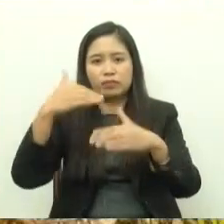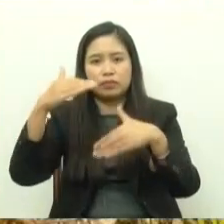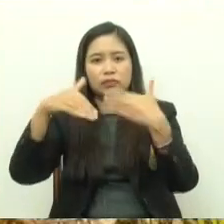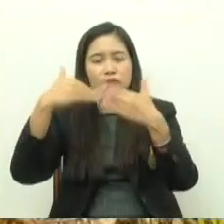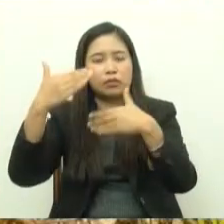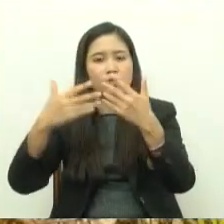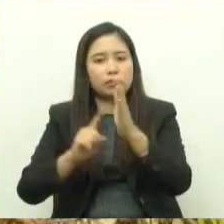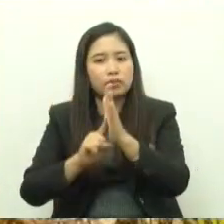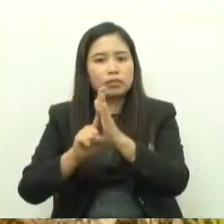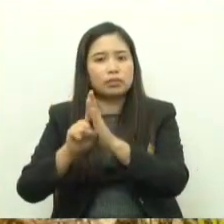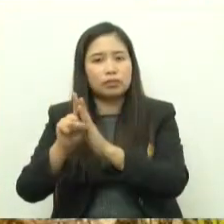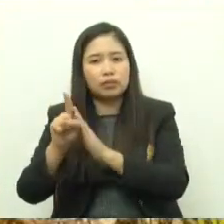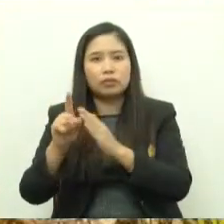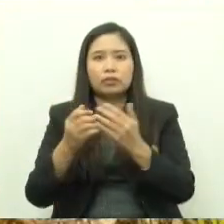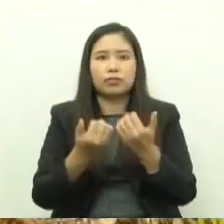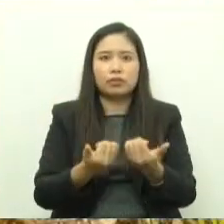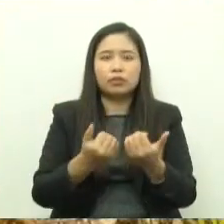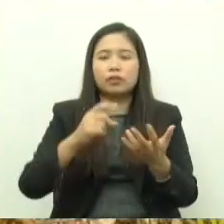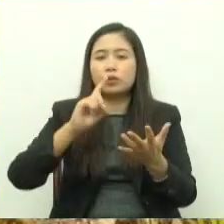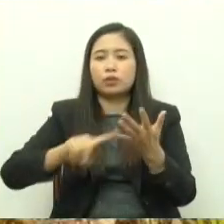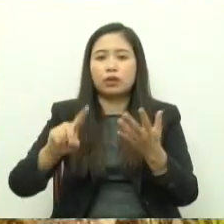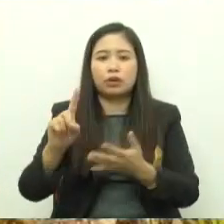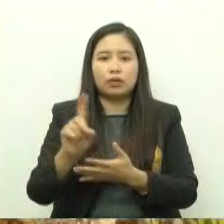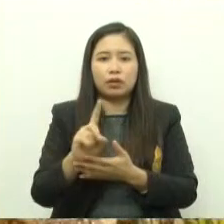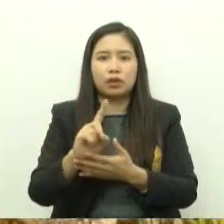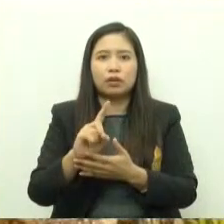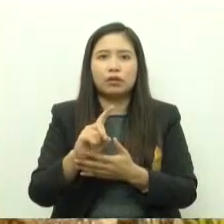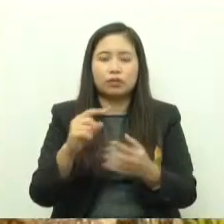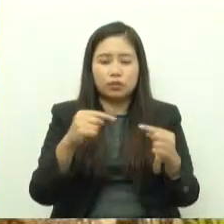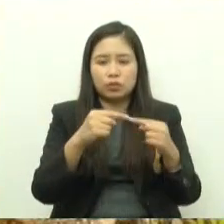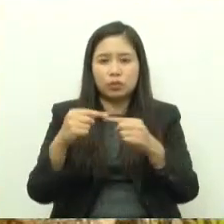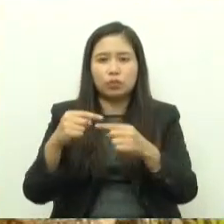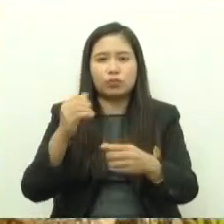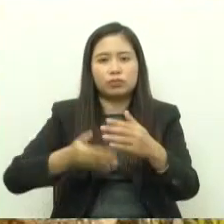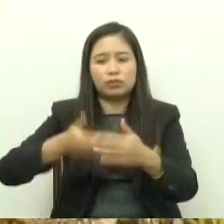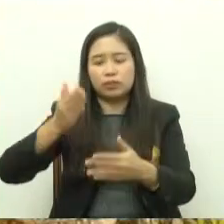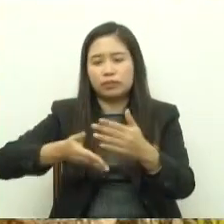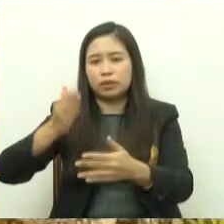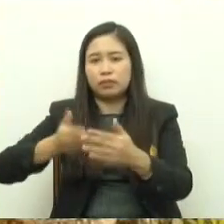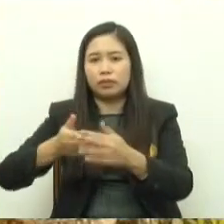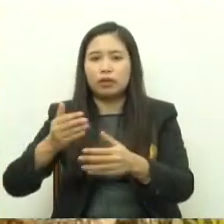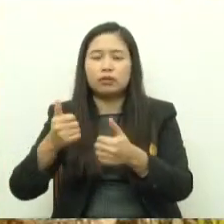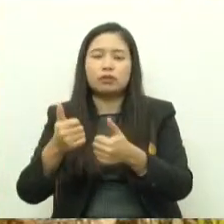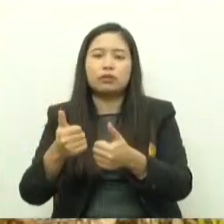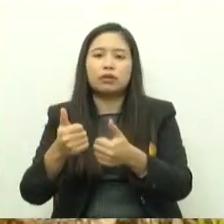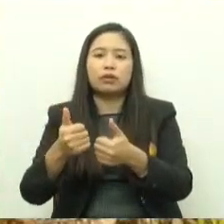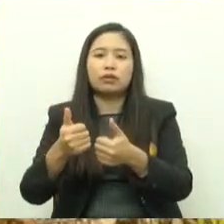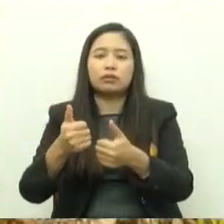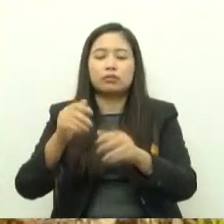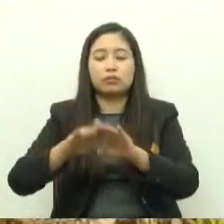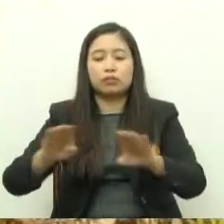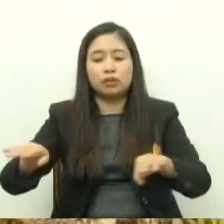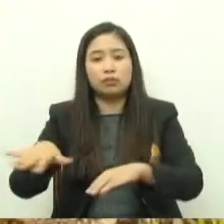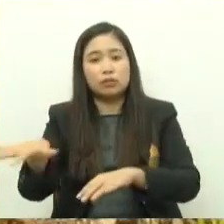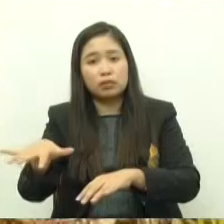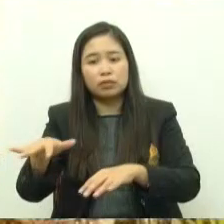สุดแล้วสุดท้ายที่เราต้องการก็คือเราอยากเห็นเด็กประสบความสำเร็จไม่ว่าเขาจะเป็นเด็กที่มีความต้องการจำเป็นพิเศษหรือเด็ก